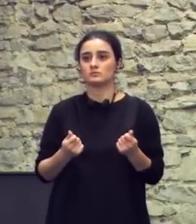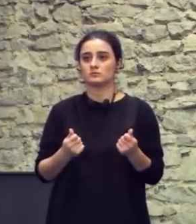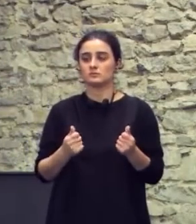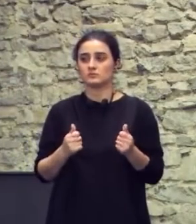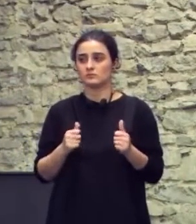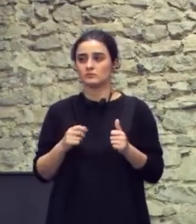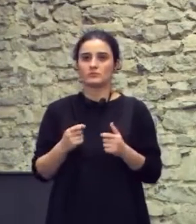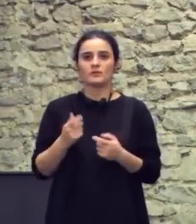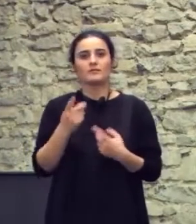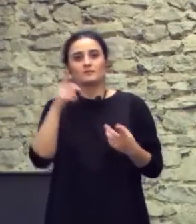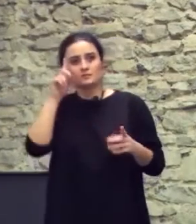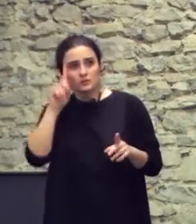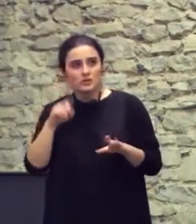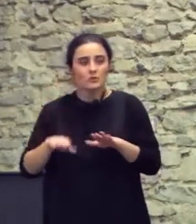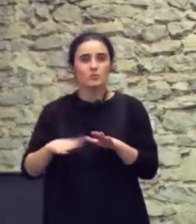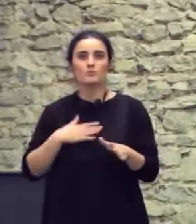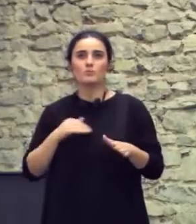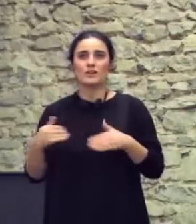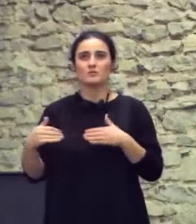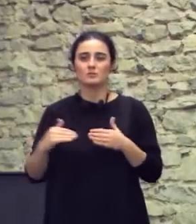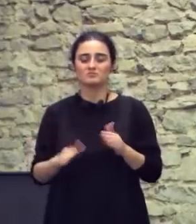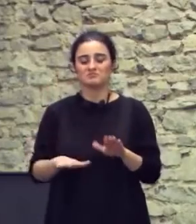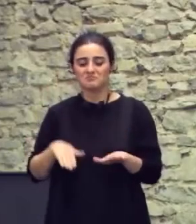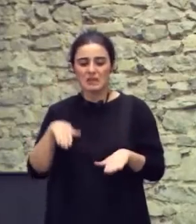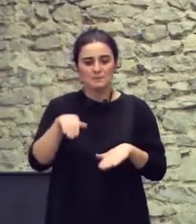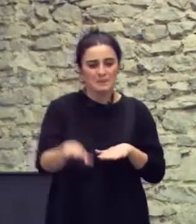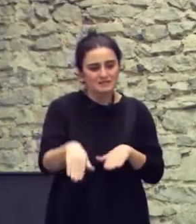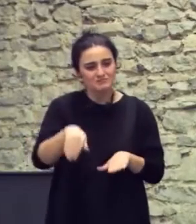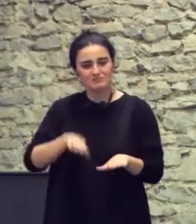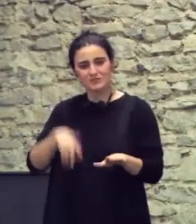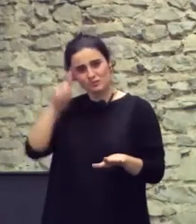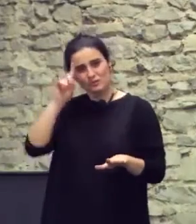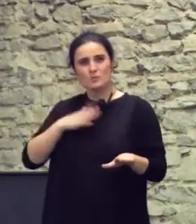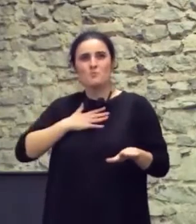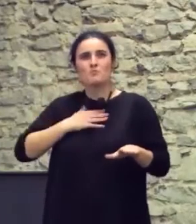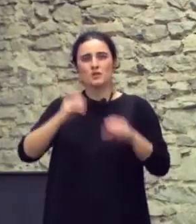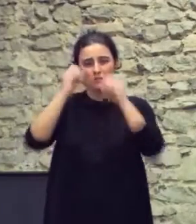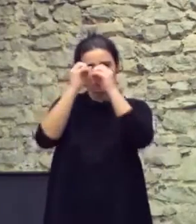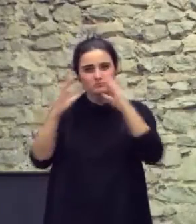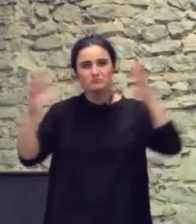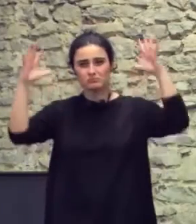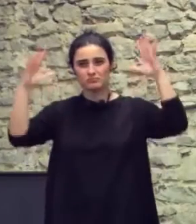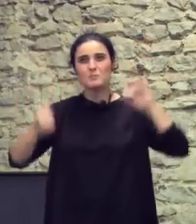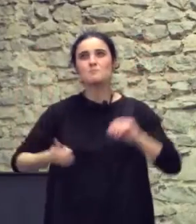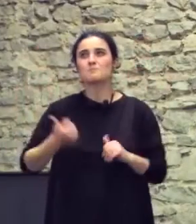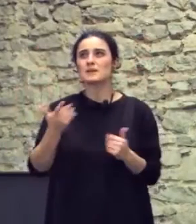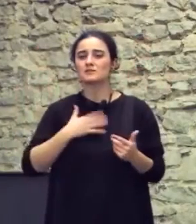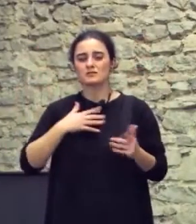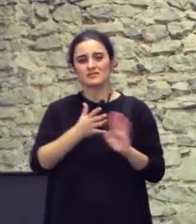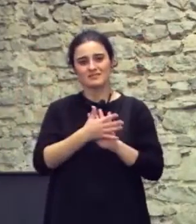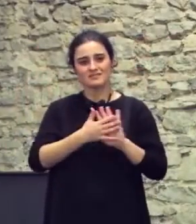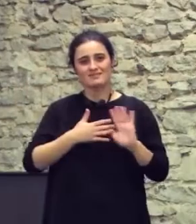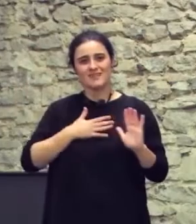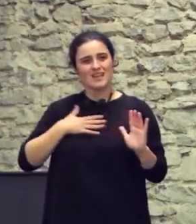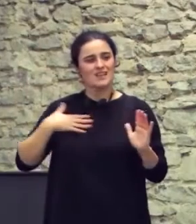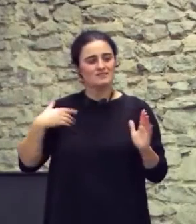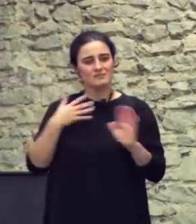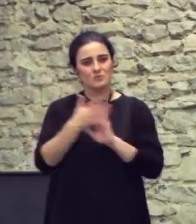onuntzago, aruntzago ez dakitzen orabidetan. Abstraktuagoak izango dira agian, gehiago hitz egingo dut gai honen